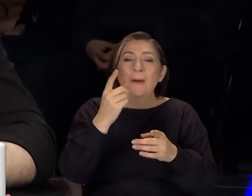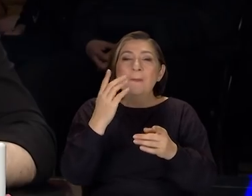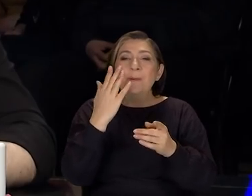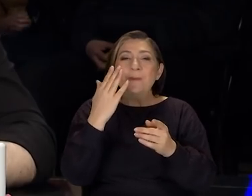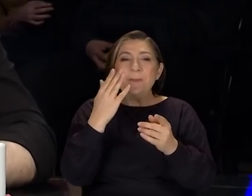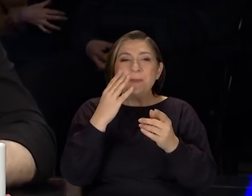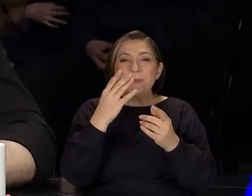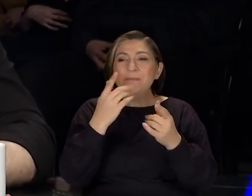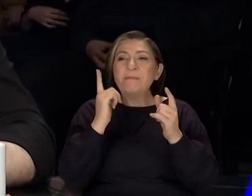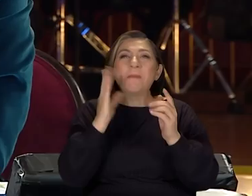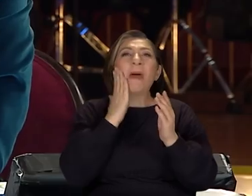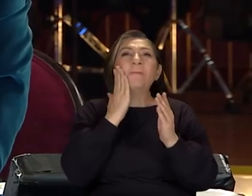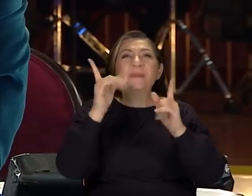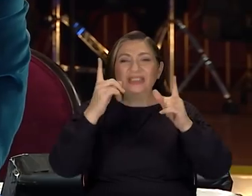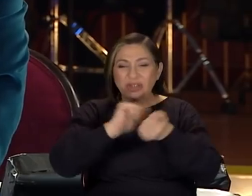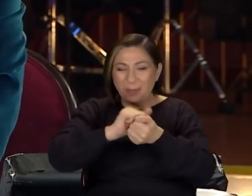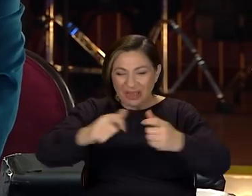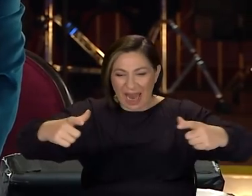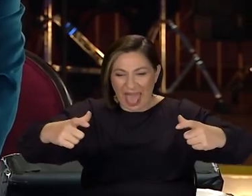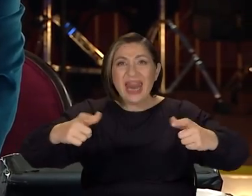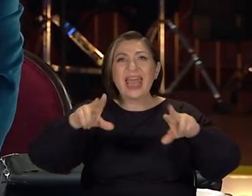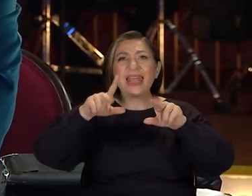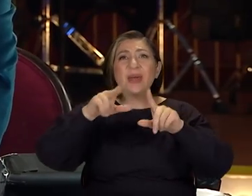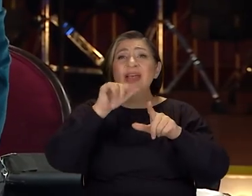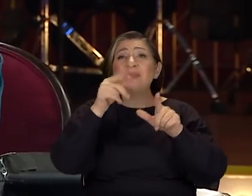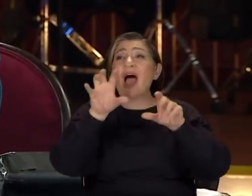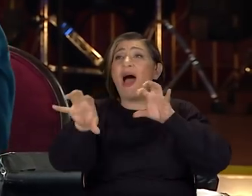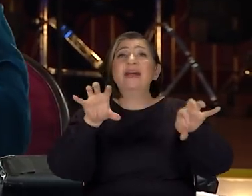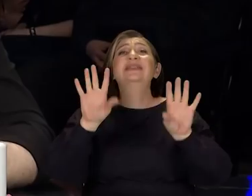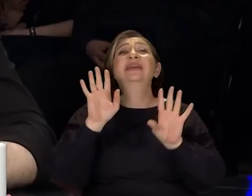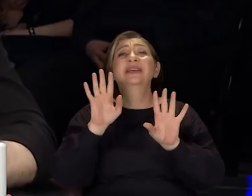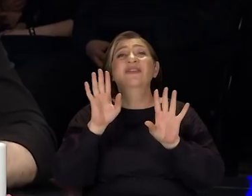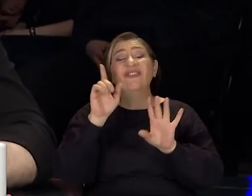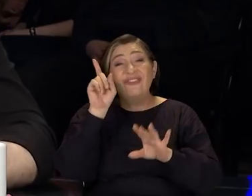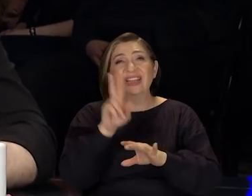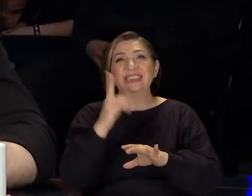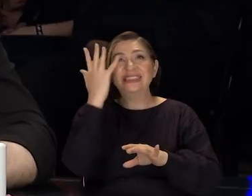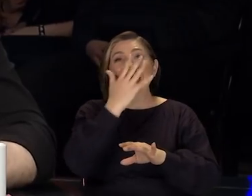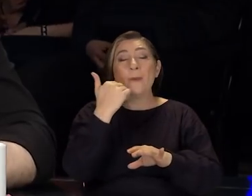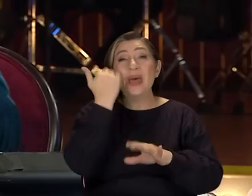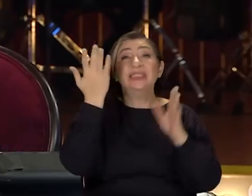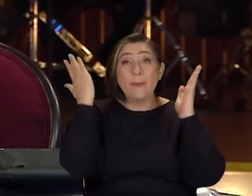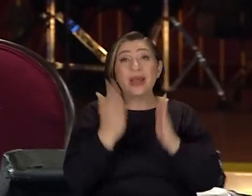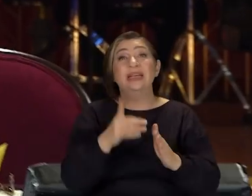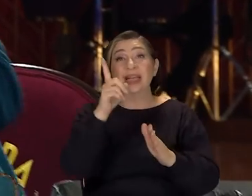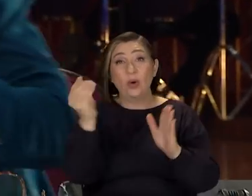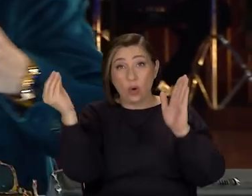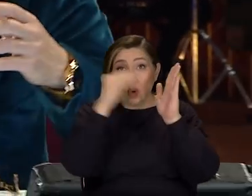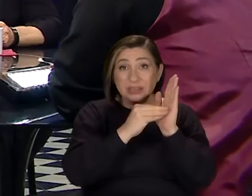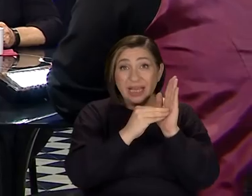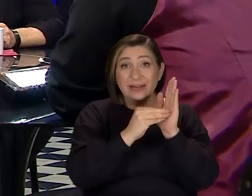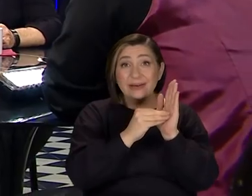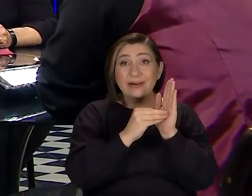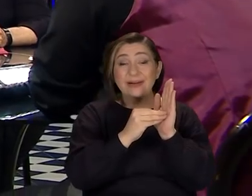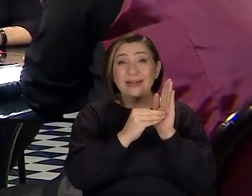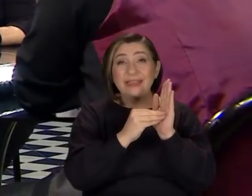bir çamaşır leğeni gibi hiçbir yere ait olamıyorsun. Yani o manzara bak vallahi siyah beyaza bile seni koysak